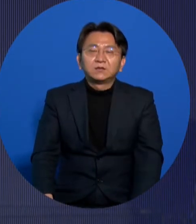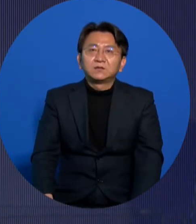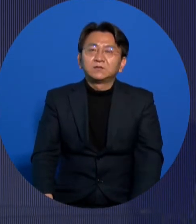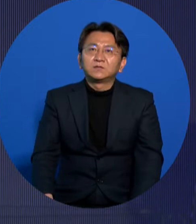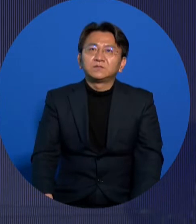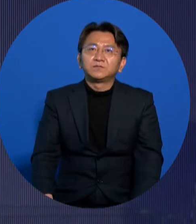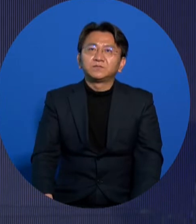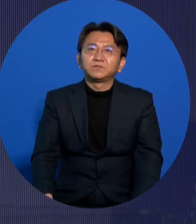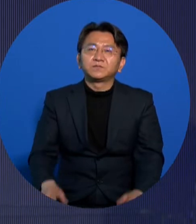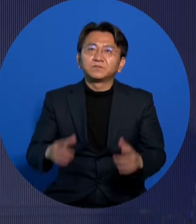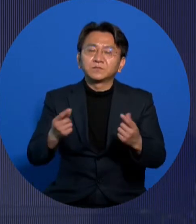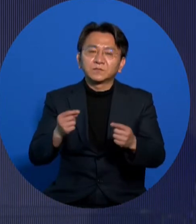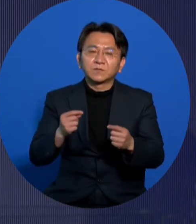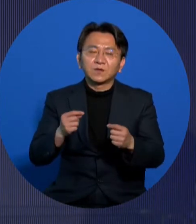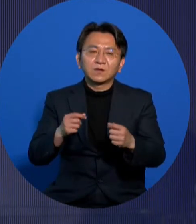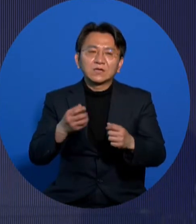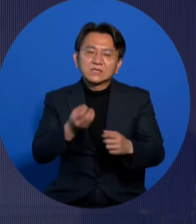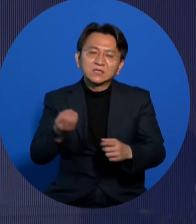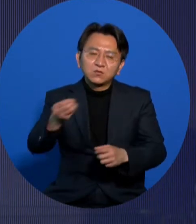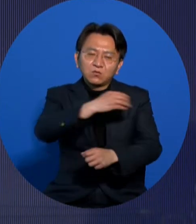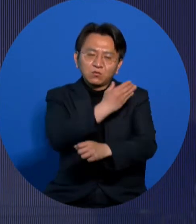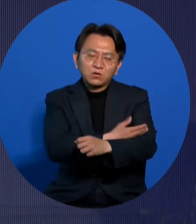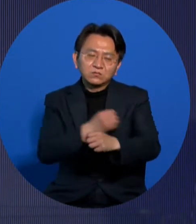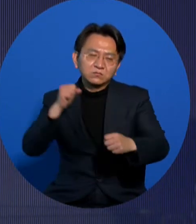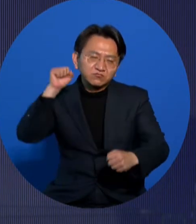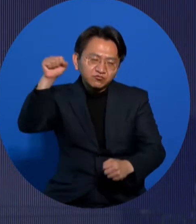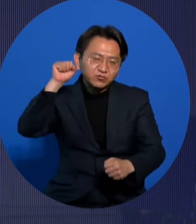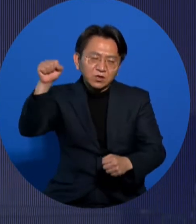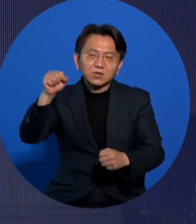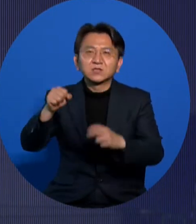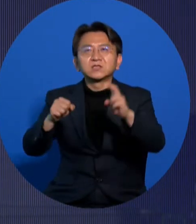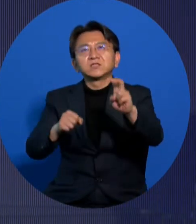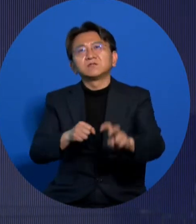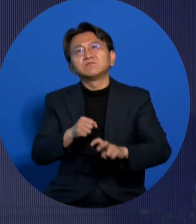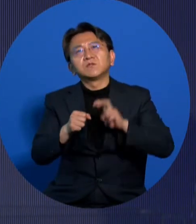저희들이 이렇게 20년 동안 이동권 투쟁했는데